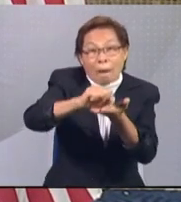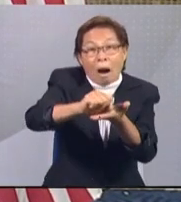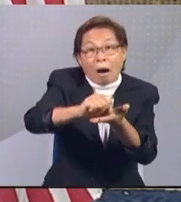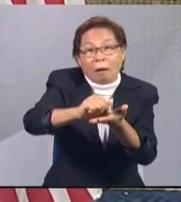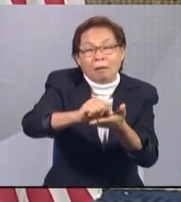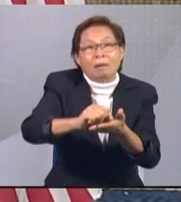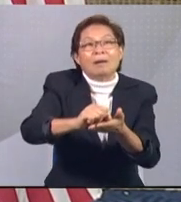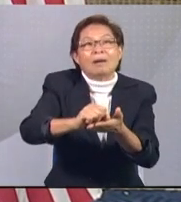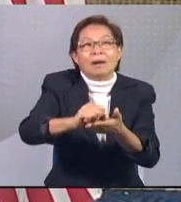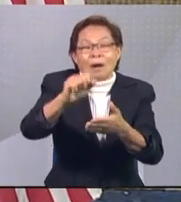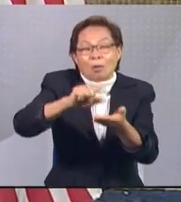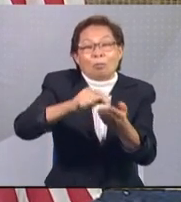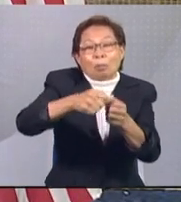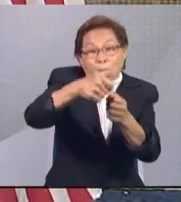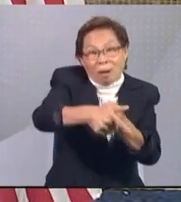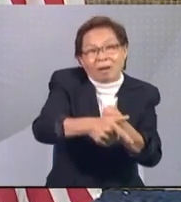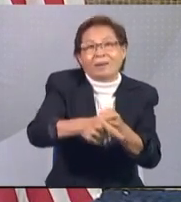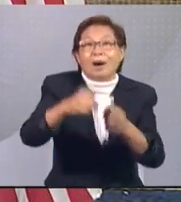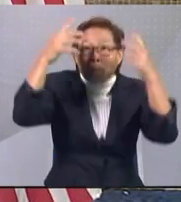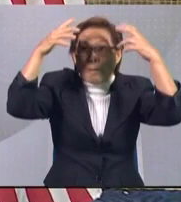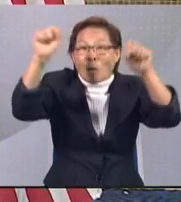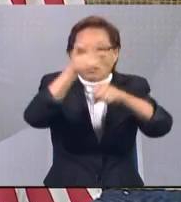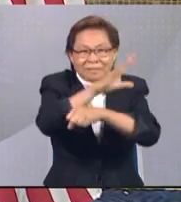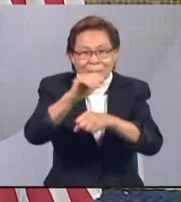disambut baik oleh pekerja dan majikan.